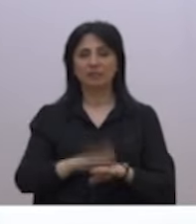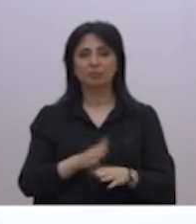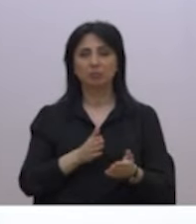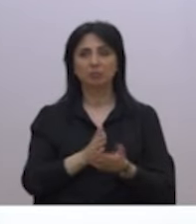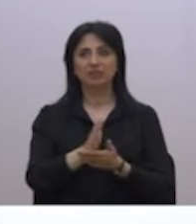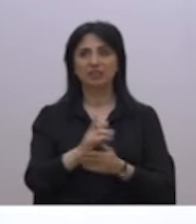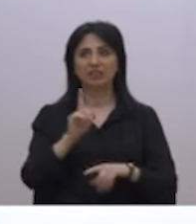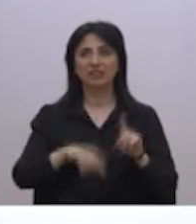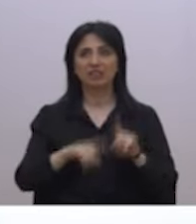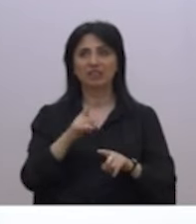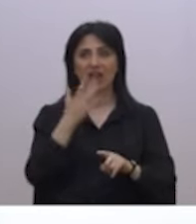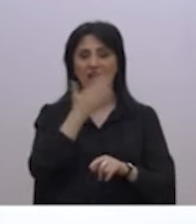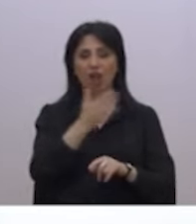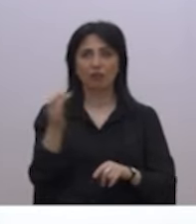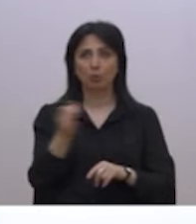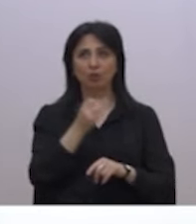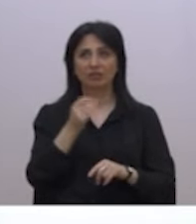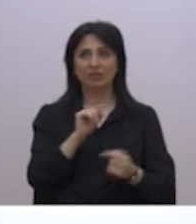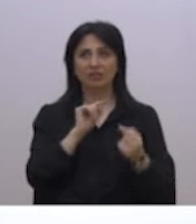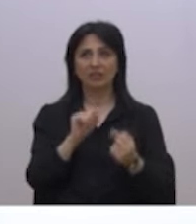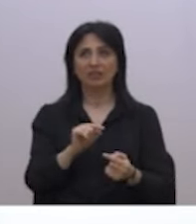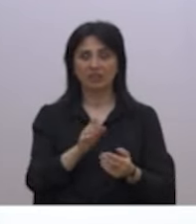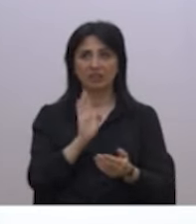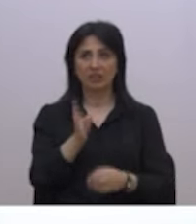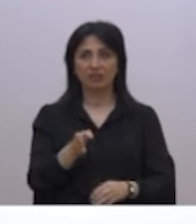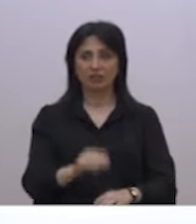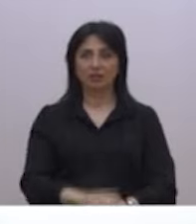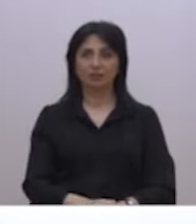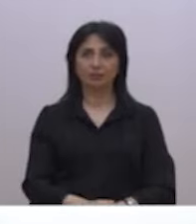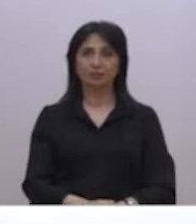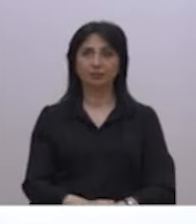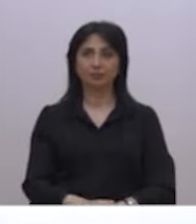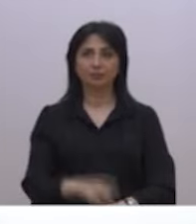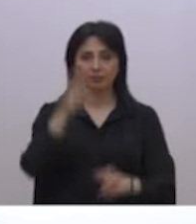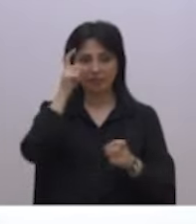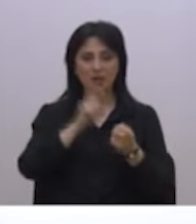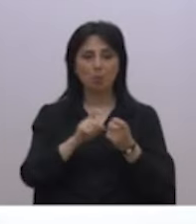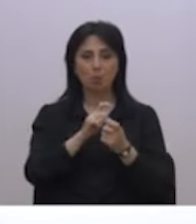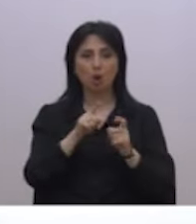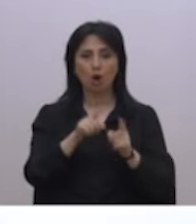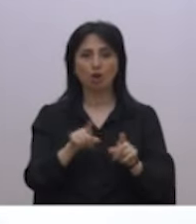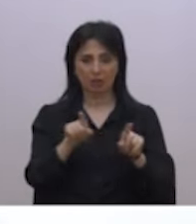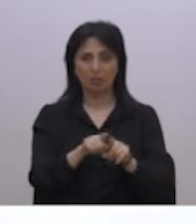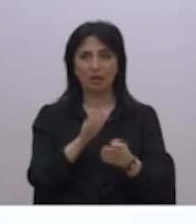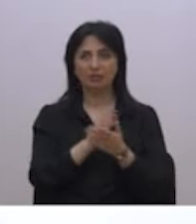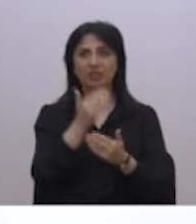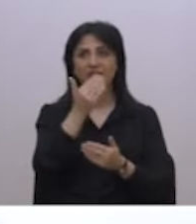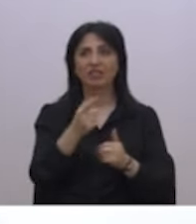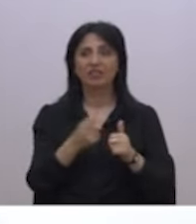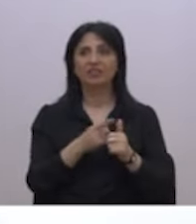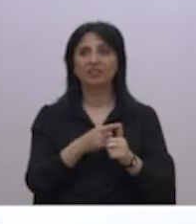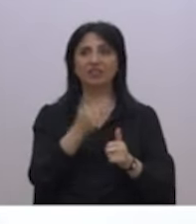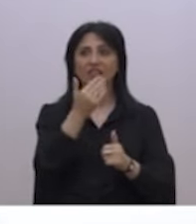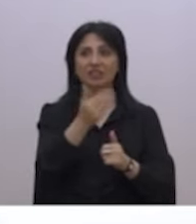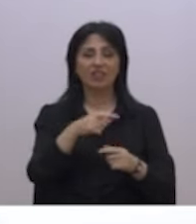რომ სამშობლოს ეროვნული ინტერესების წინააღმდეგ წახვიდეთ. ბოროტების ბანალურობა ისიც არის, რომ თქვენ თვლით, რომ